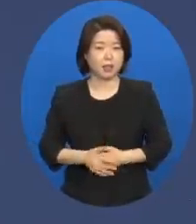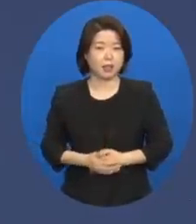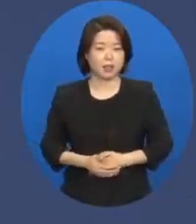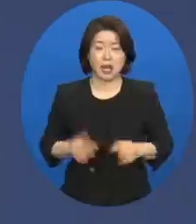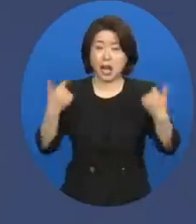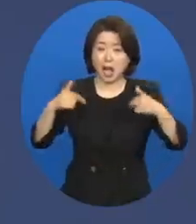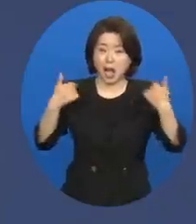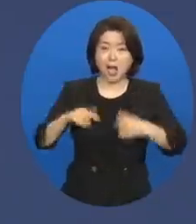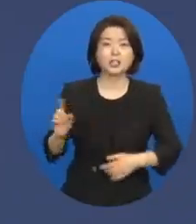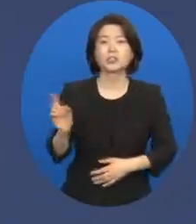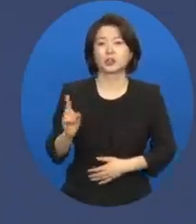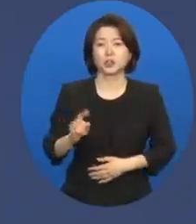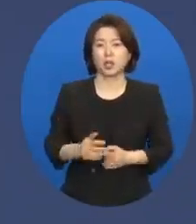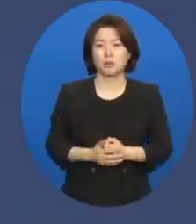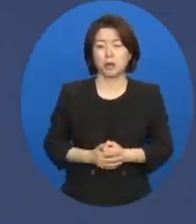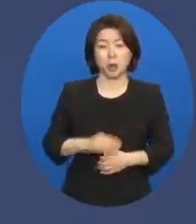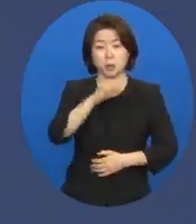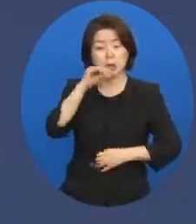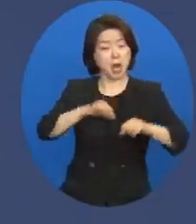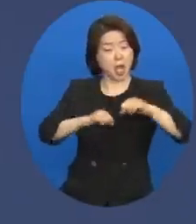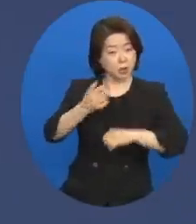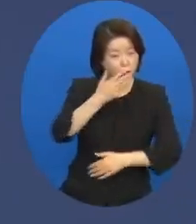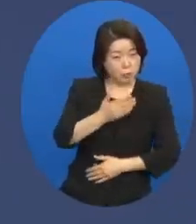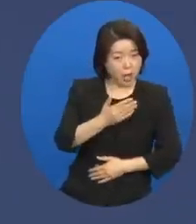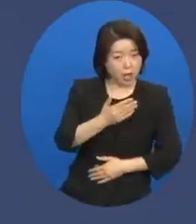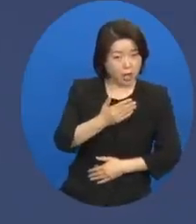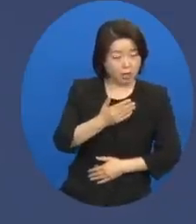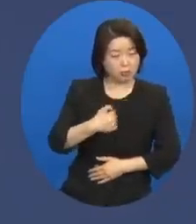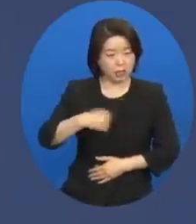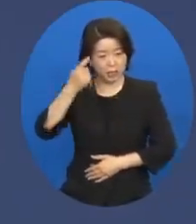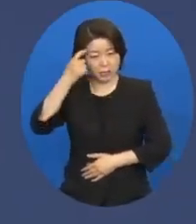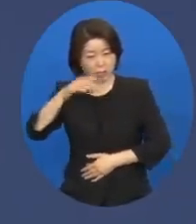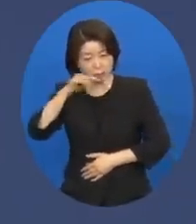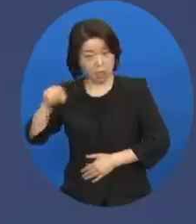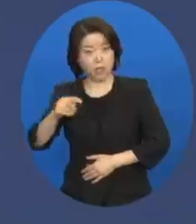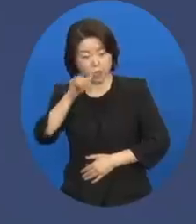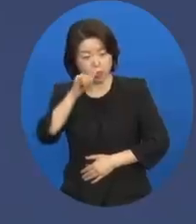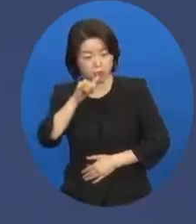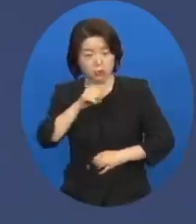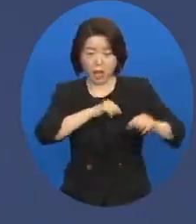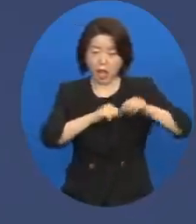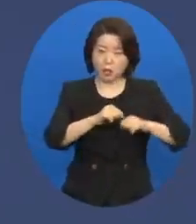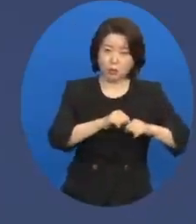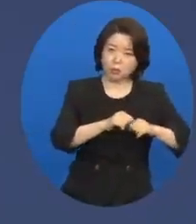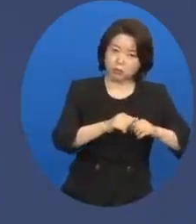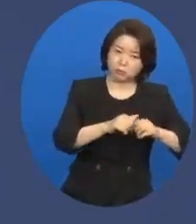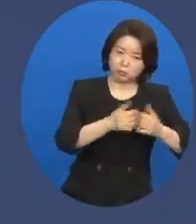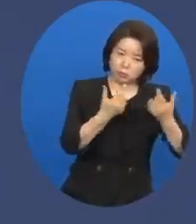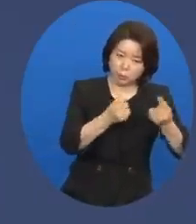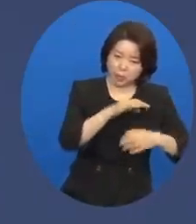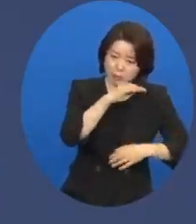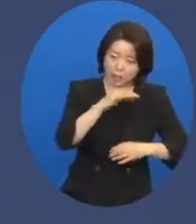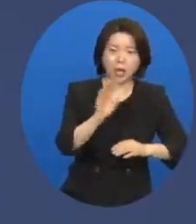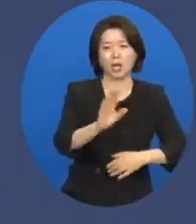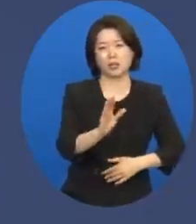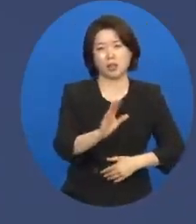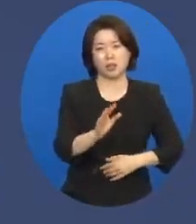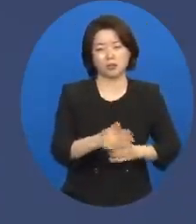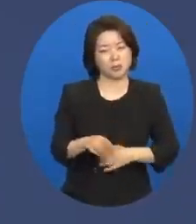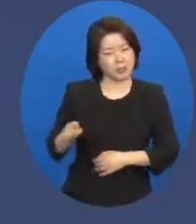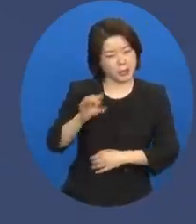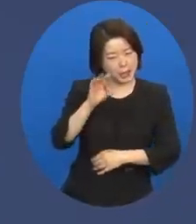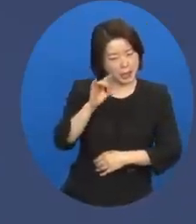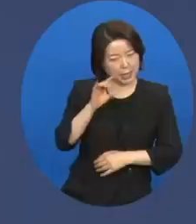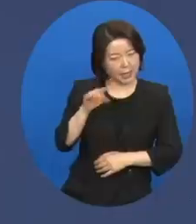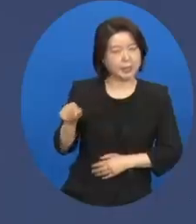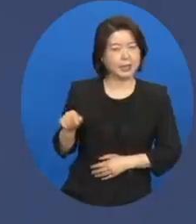항상 옳게 행동이 되시던가요? 안 되죠. 이렇게 하면 안 돼 그러면서도